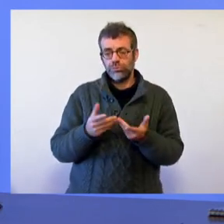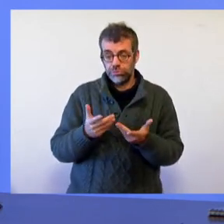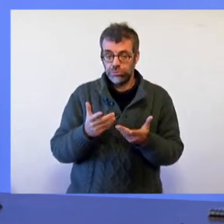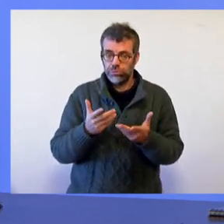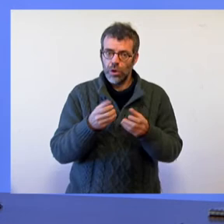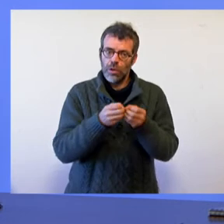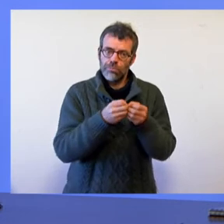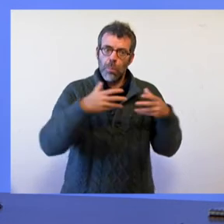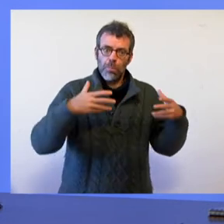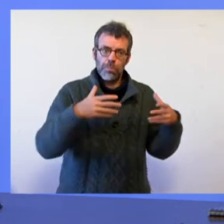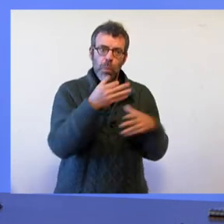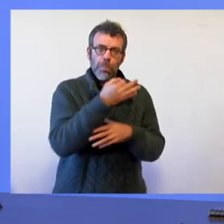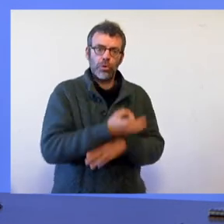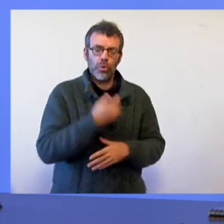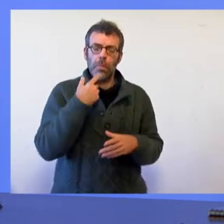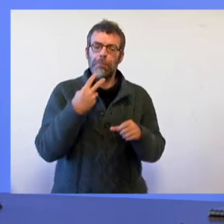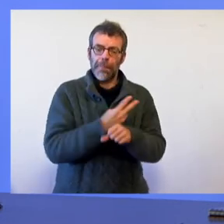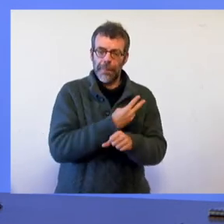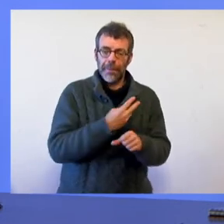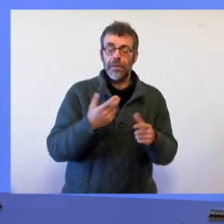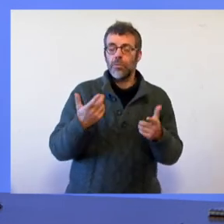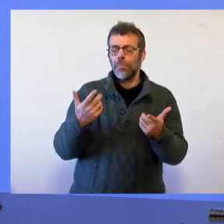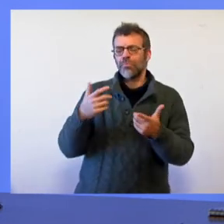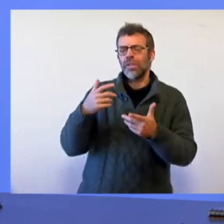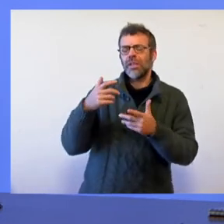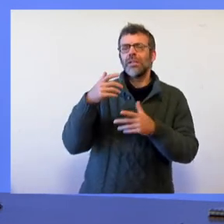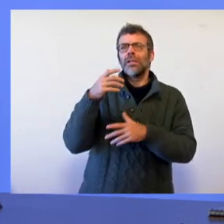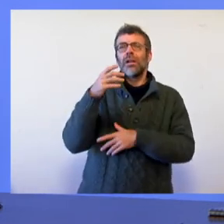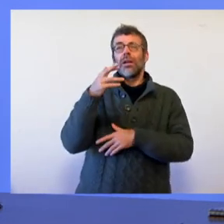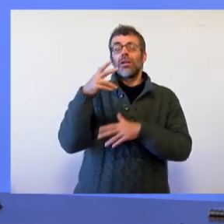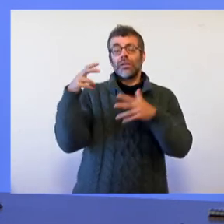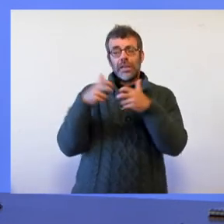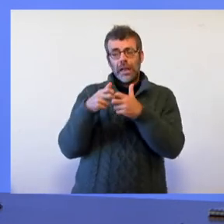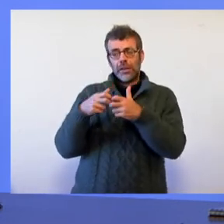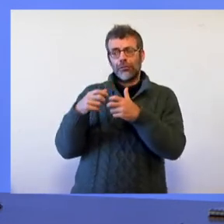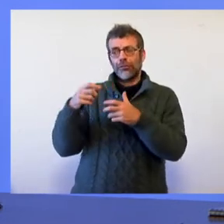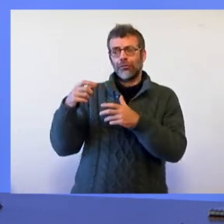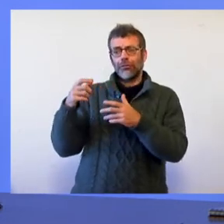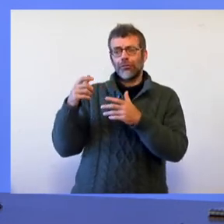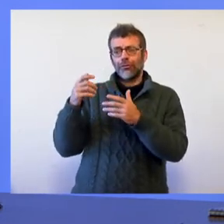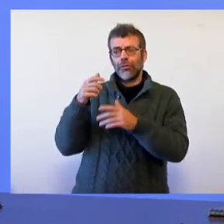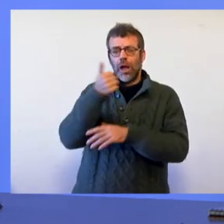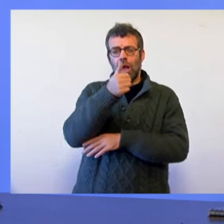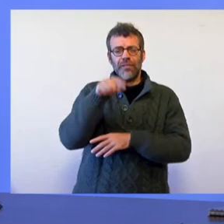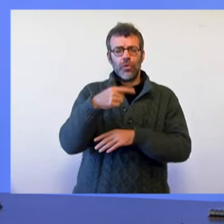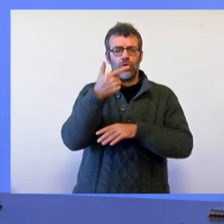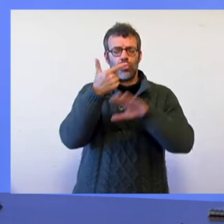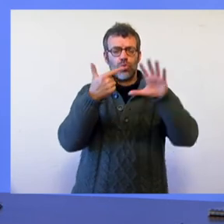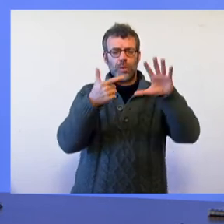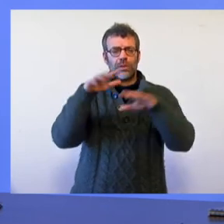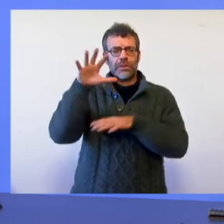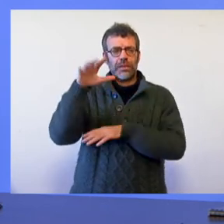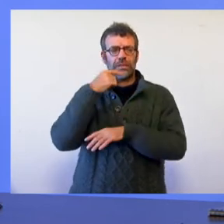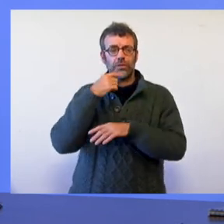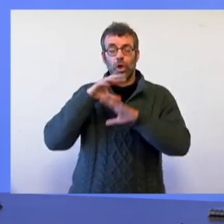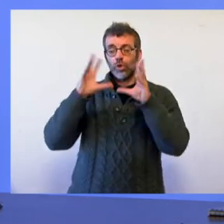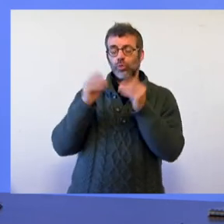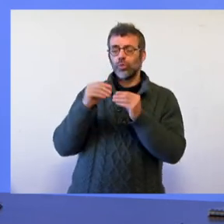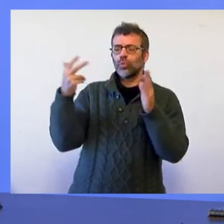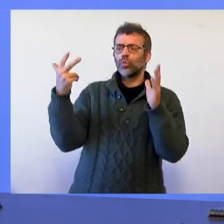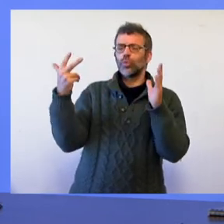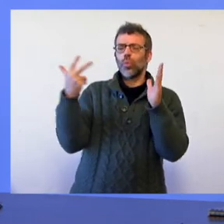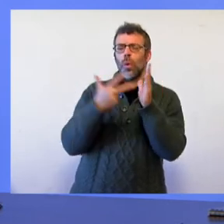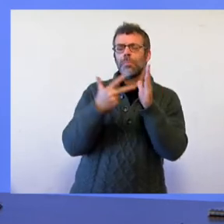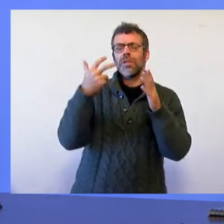Et pour le tarif le plus bas, donc à 1,75 €, ça représente 18% des inscrits, soit 3867 enfants. Donc voilà,